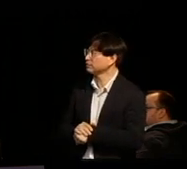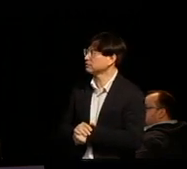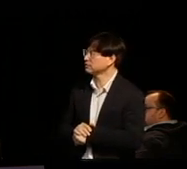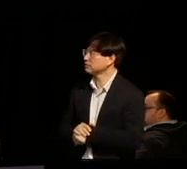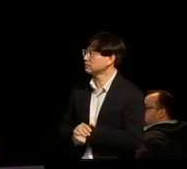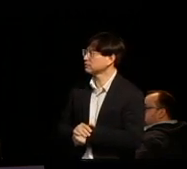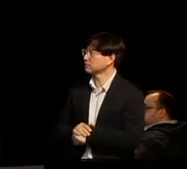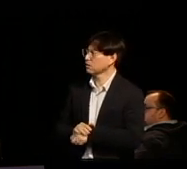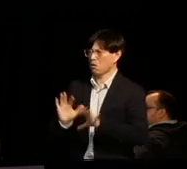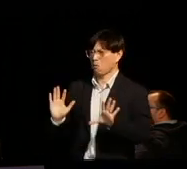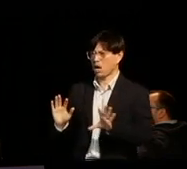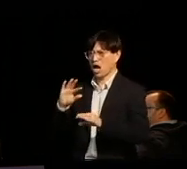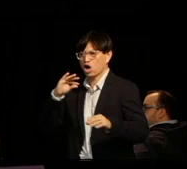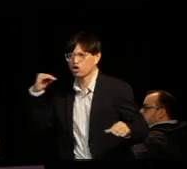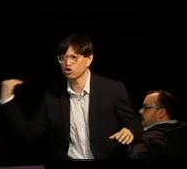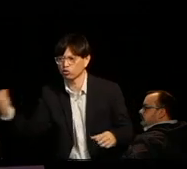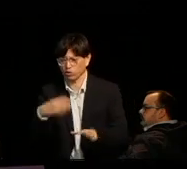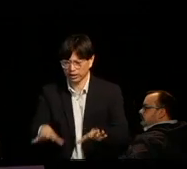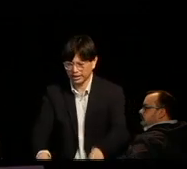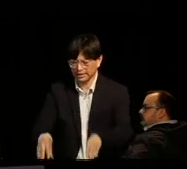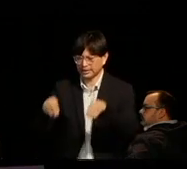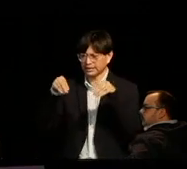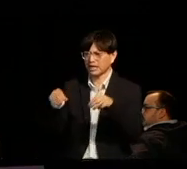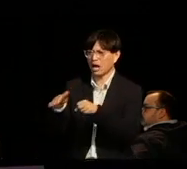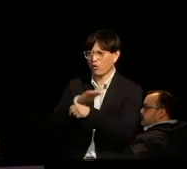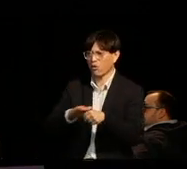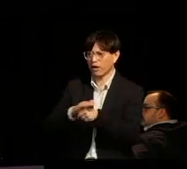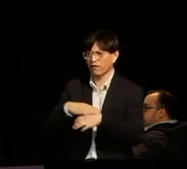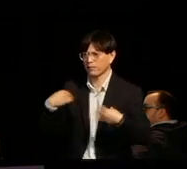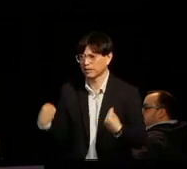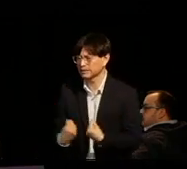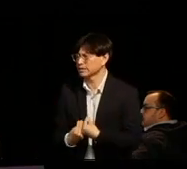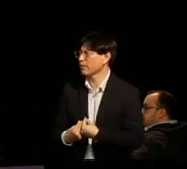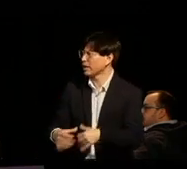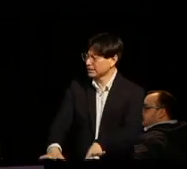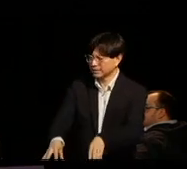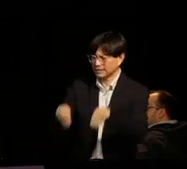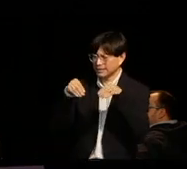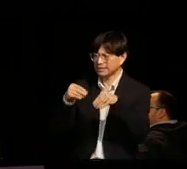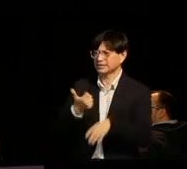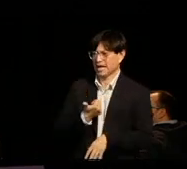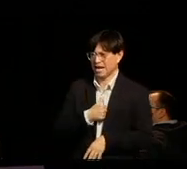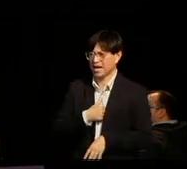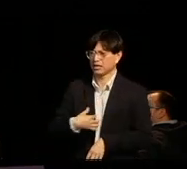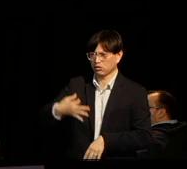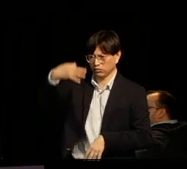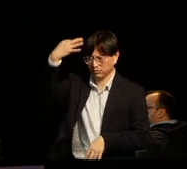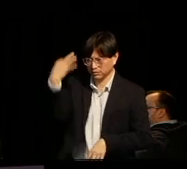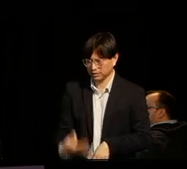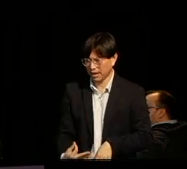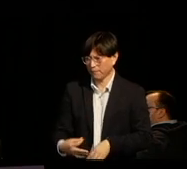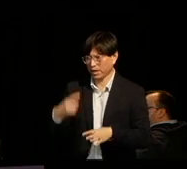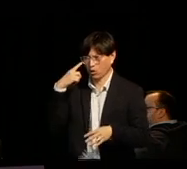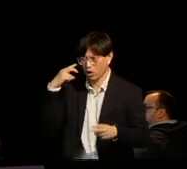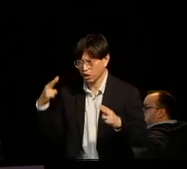sia tutti quanti Dobbiamo cominciare dai bambini con le famiglie tutti insieme si comincia l'anno sempre con degli incontri con le